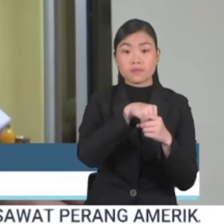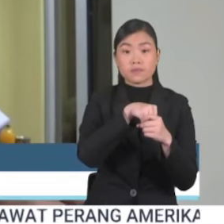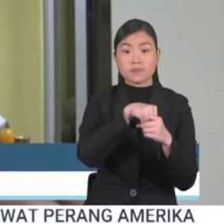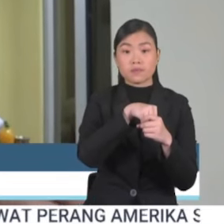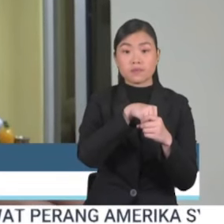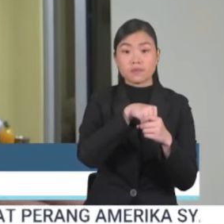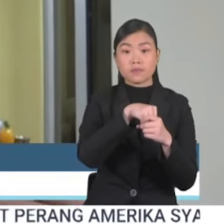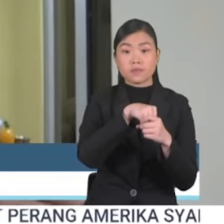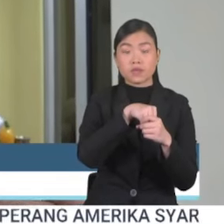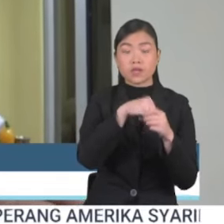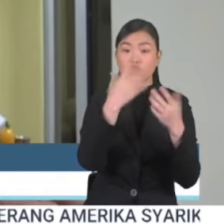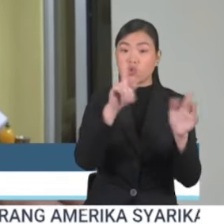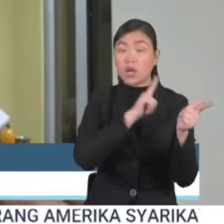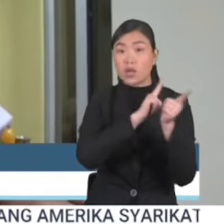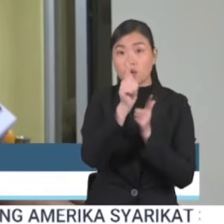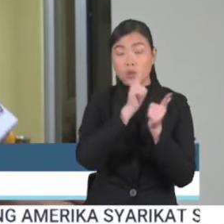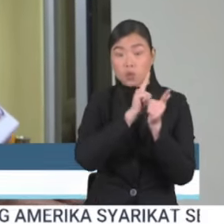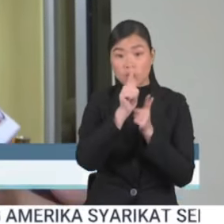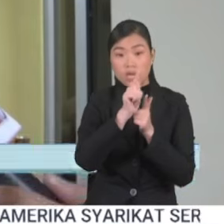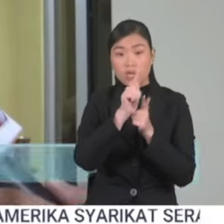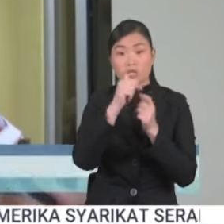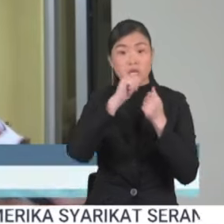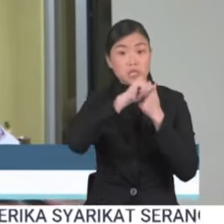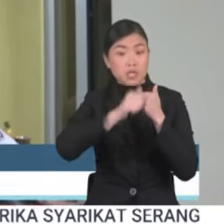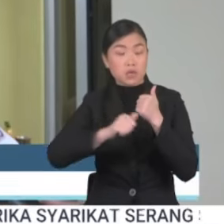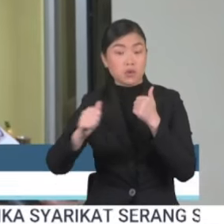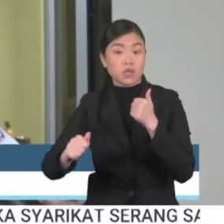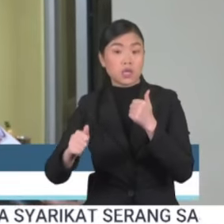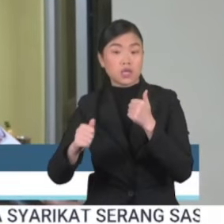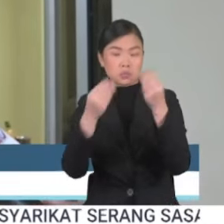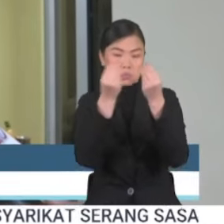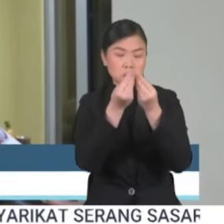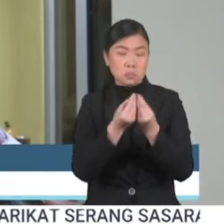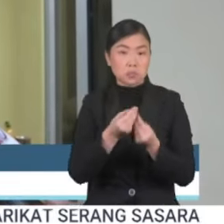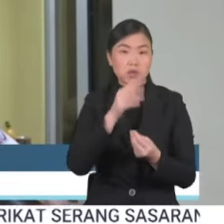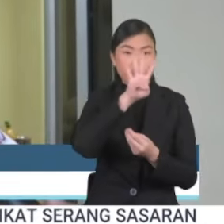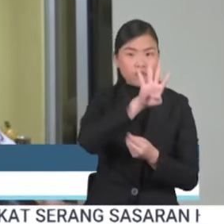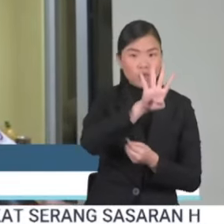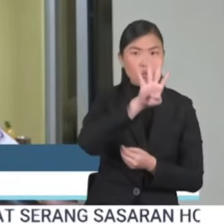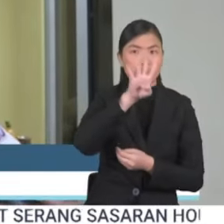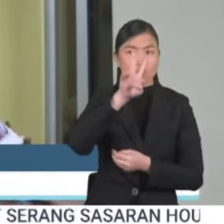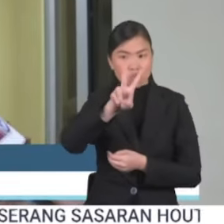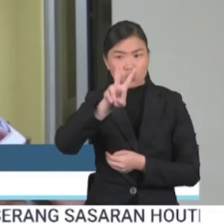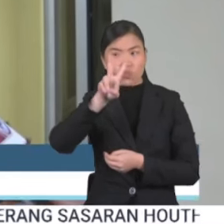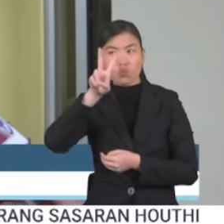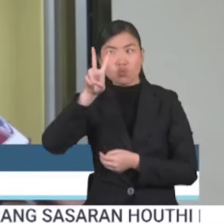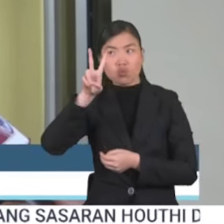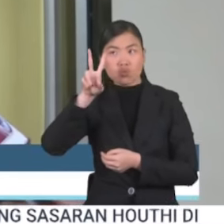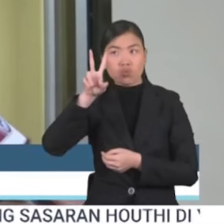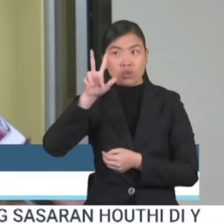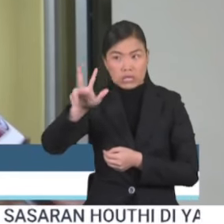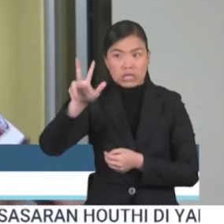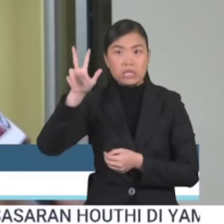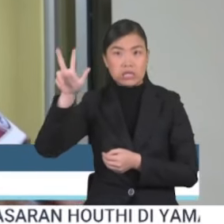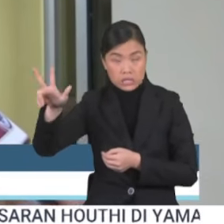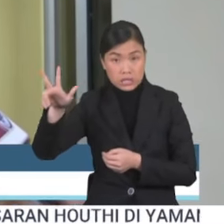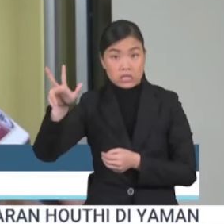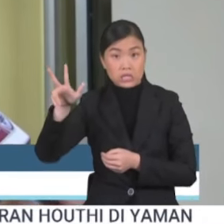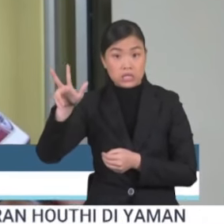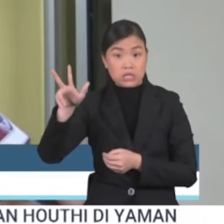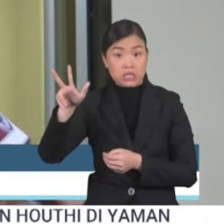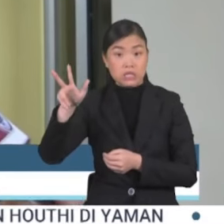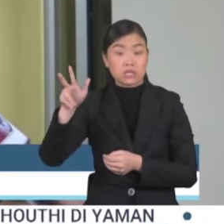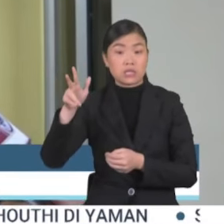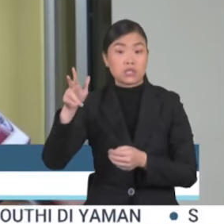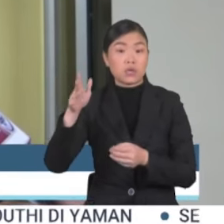angkat dan telah diluluskan oleh jawatankuasa adalah seramai 4,233. Jadi daripada